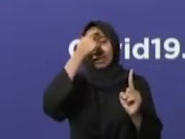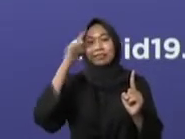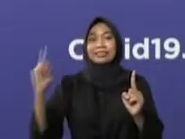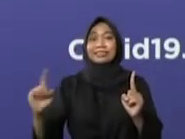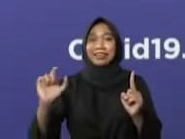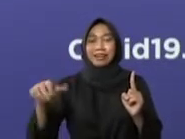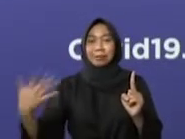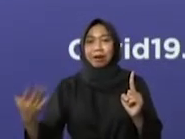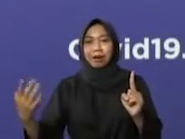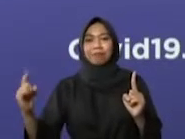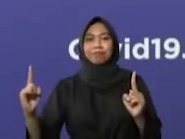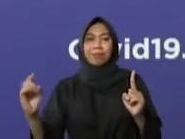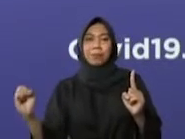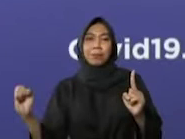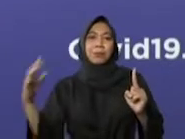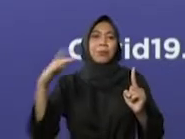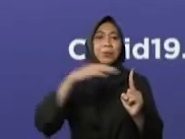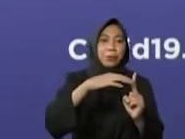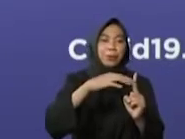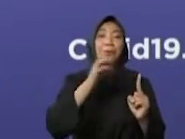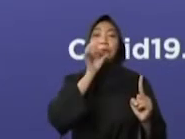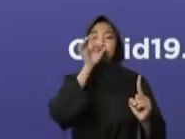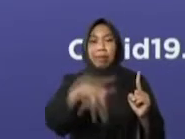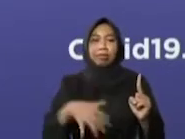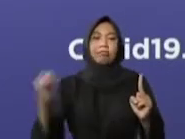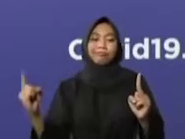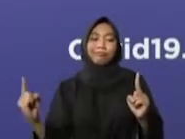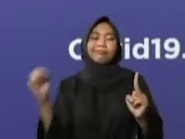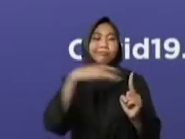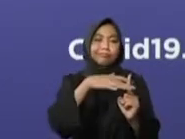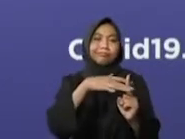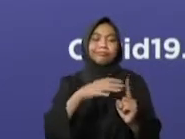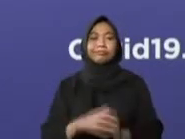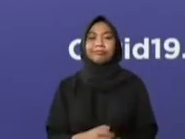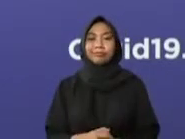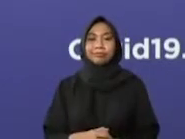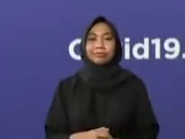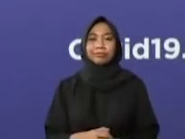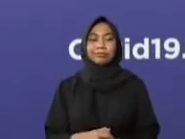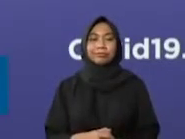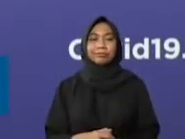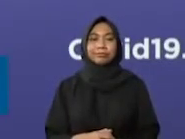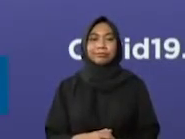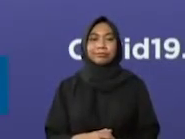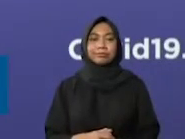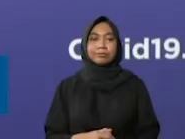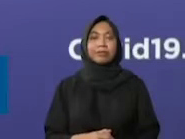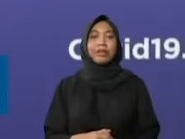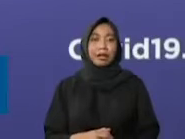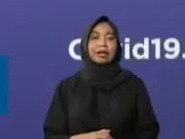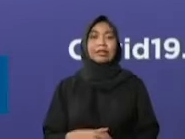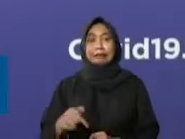mekanisme penularan troubled karena virus ini adalah virus saluran